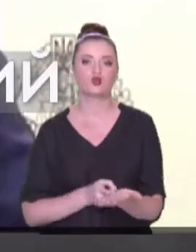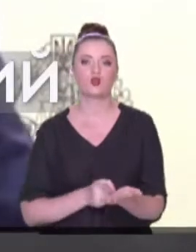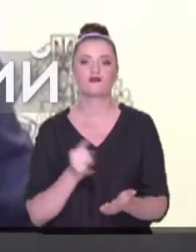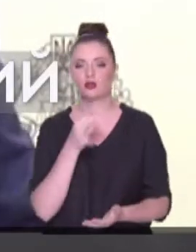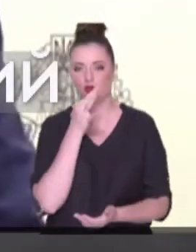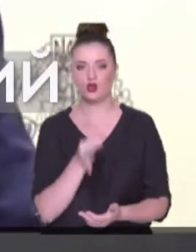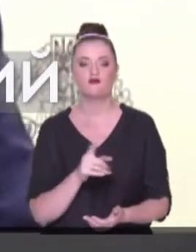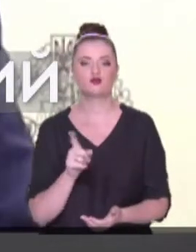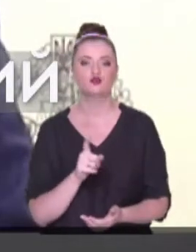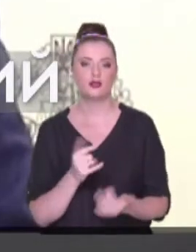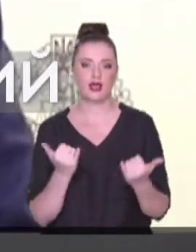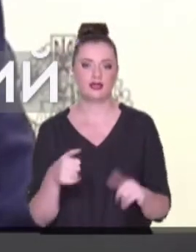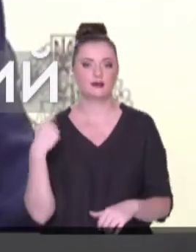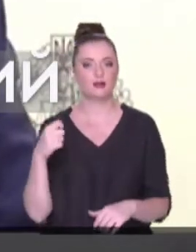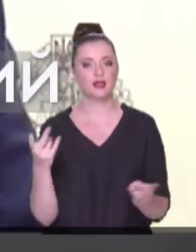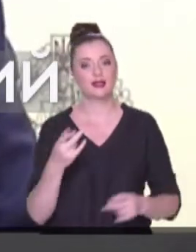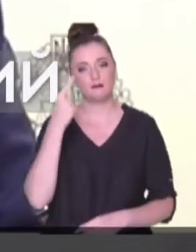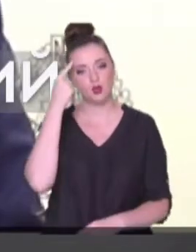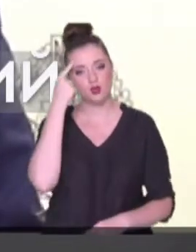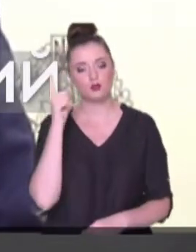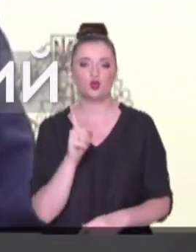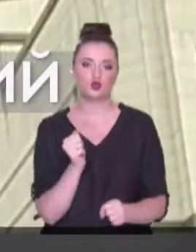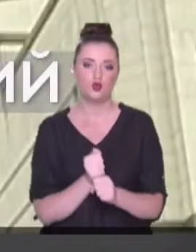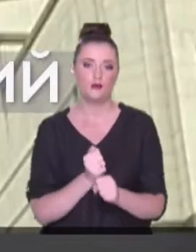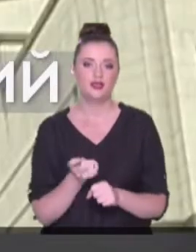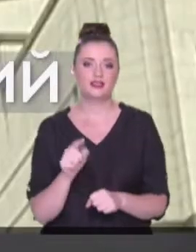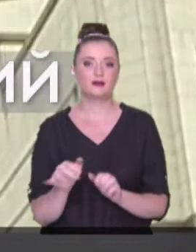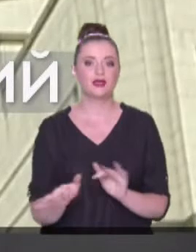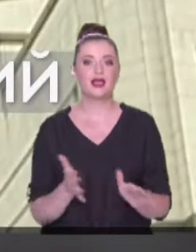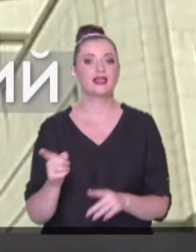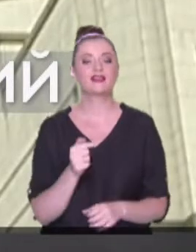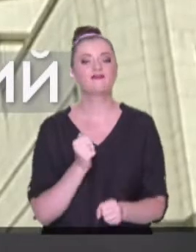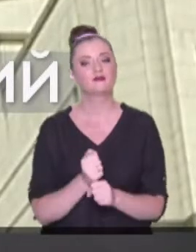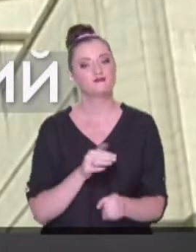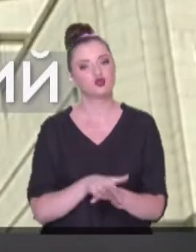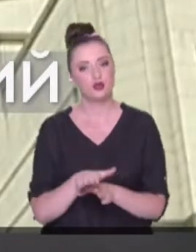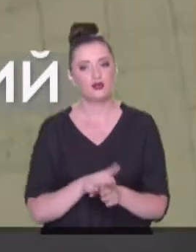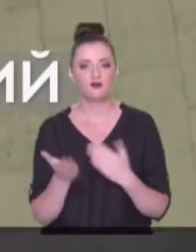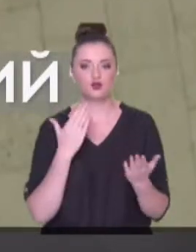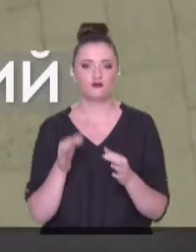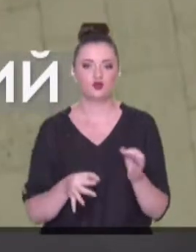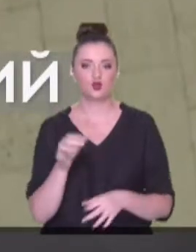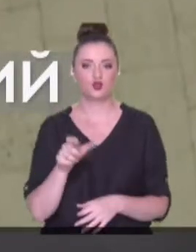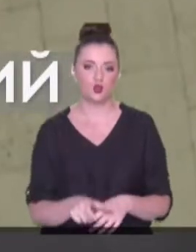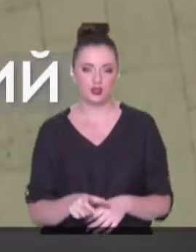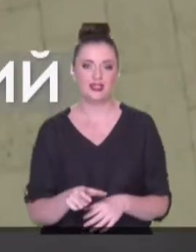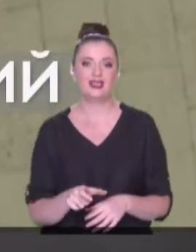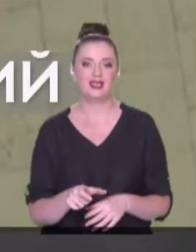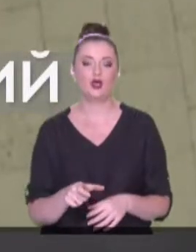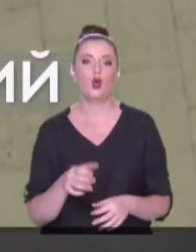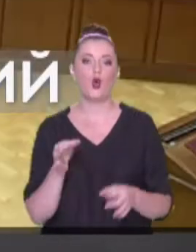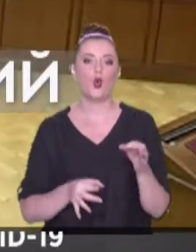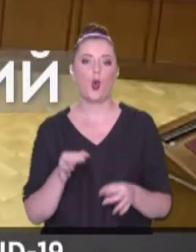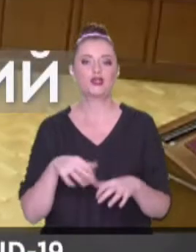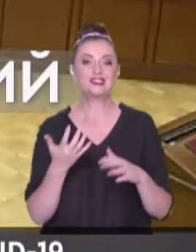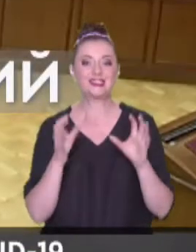додав, що наразі президенту треба думати, що робити з тими діями, які він вчиняв стосовно судді Конституційного суду.